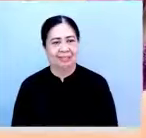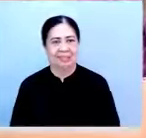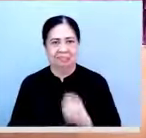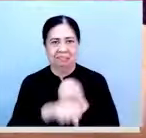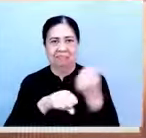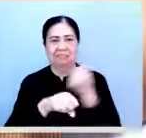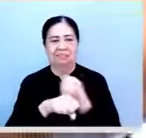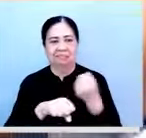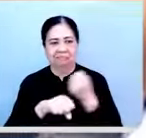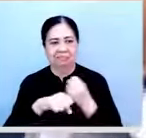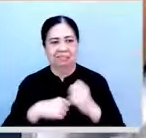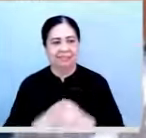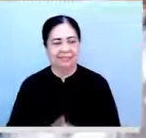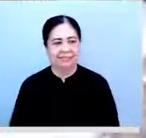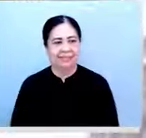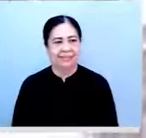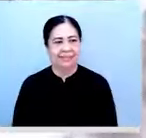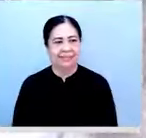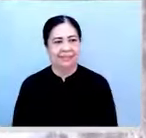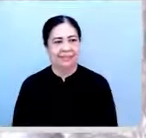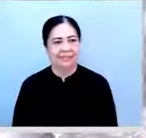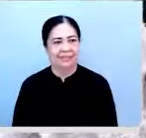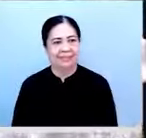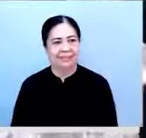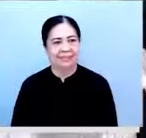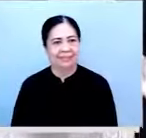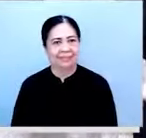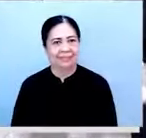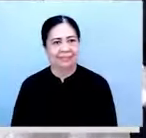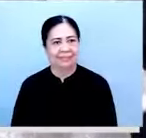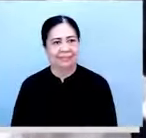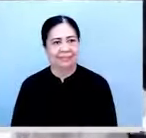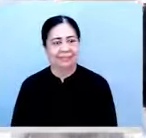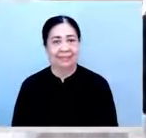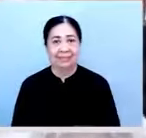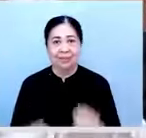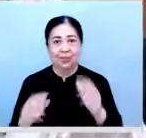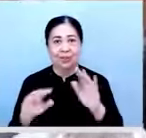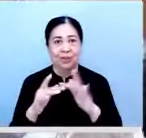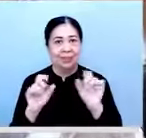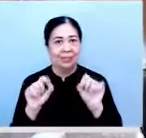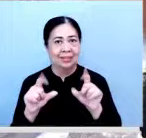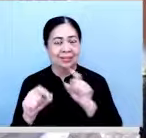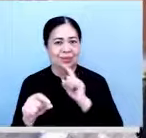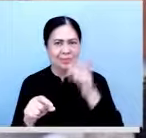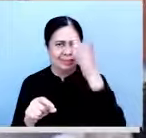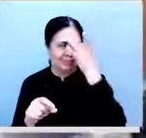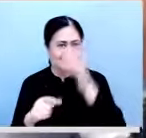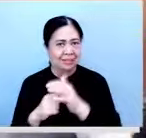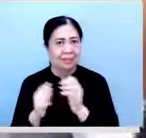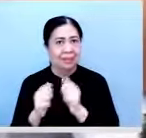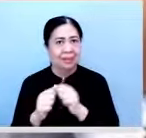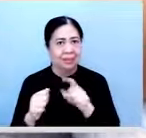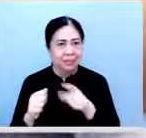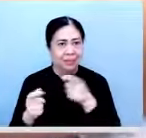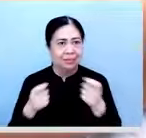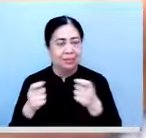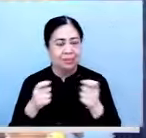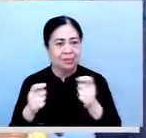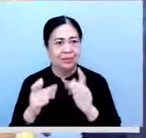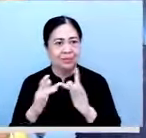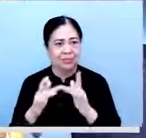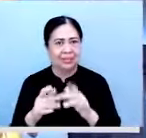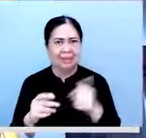ito dapat. Kailangan niyo mag-online selling. Meron akong kilala. Napakagaling talaga. Pagka siya humawak ng kahit